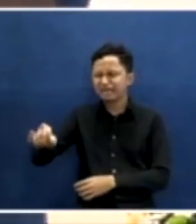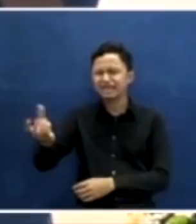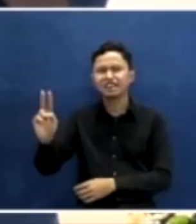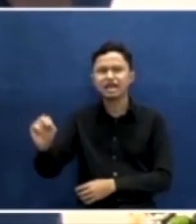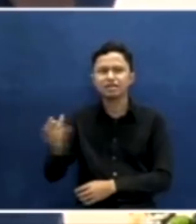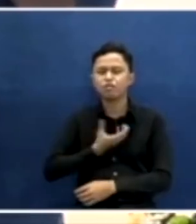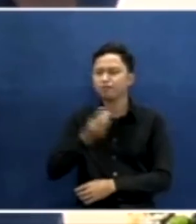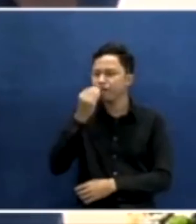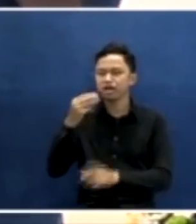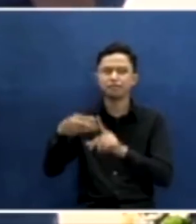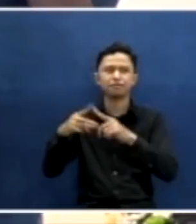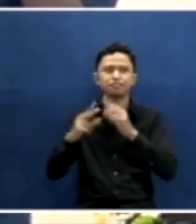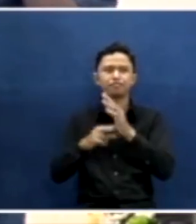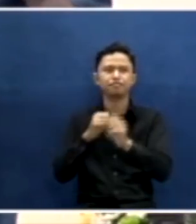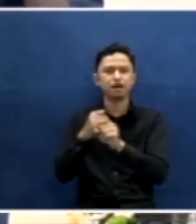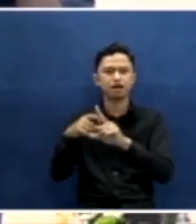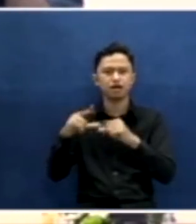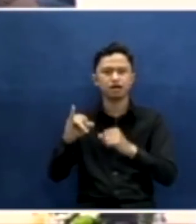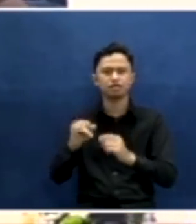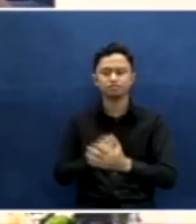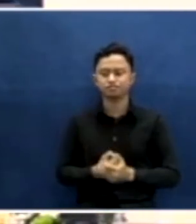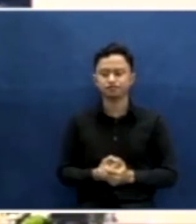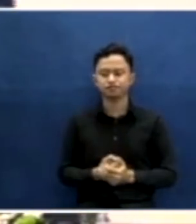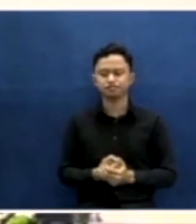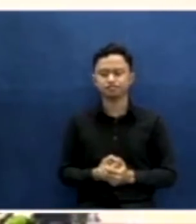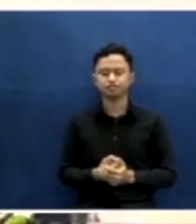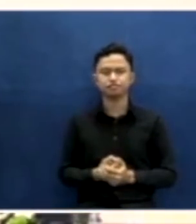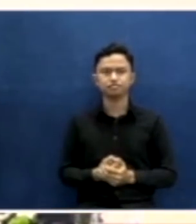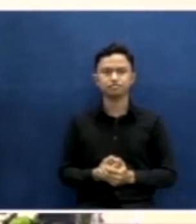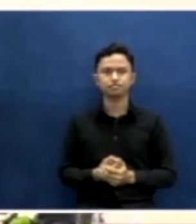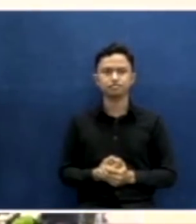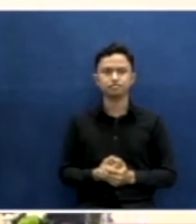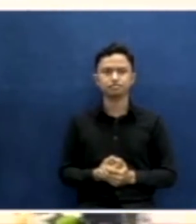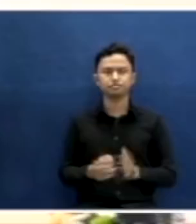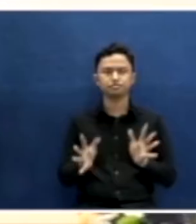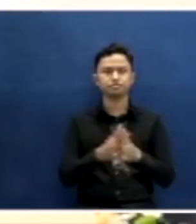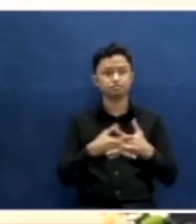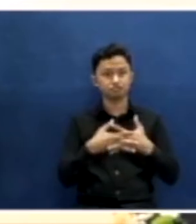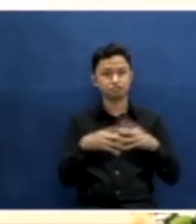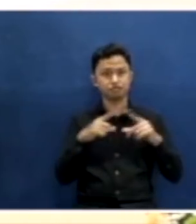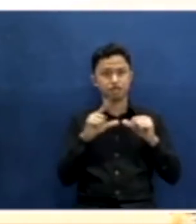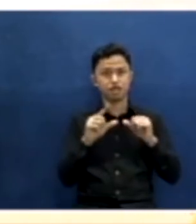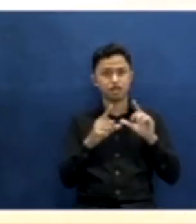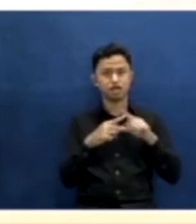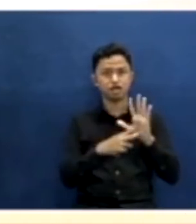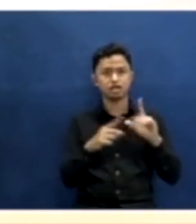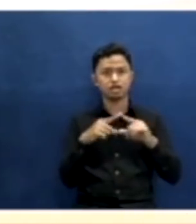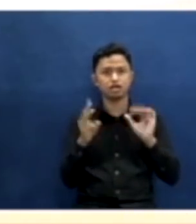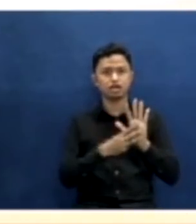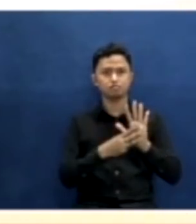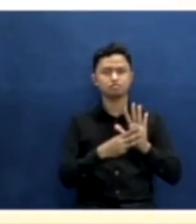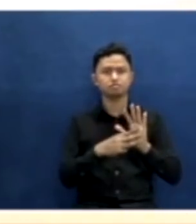mereka akan makan bangkai oleh turunkan surat al-an'am 121w lacak gulung mie malam yo